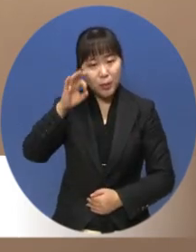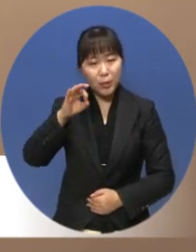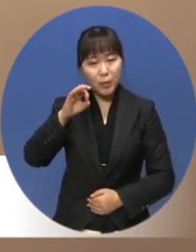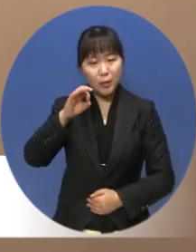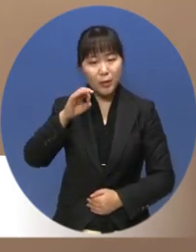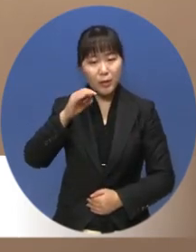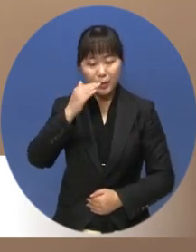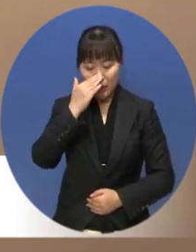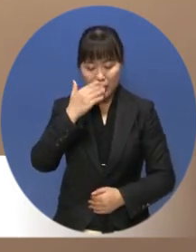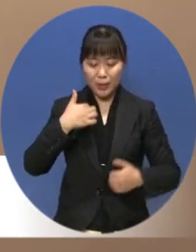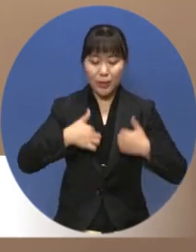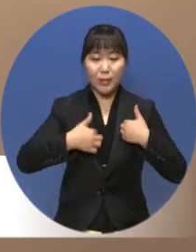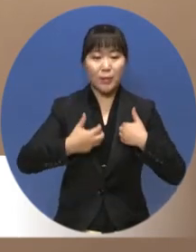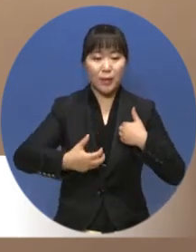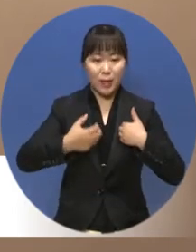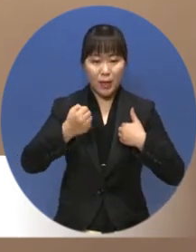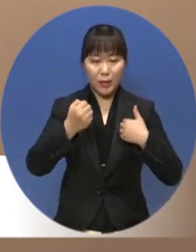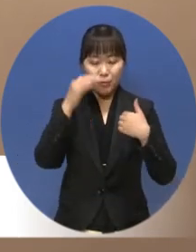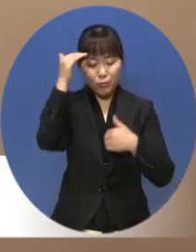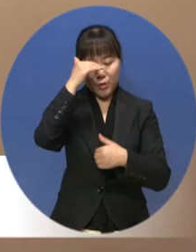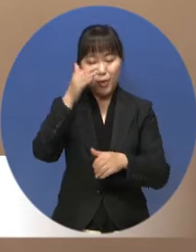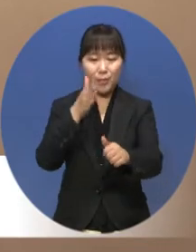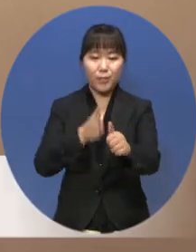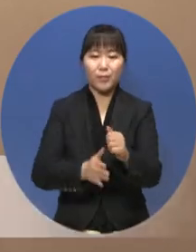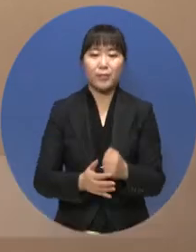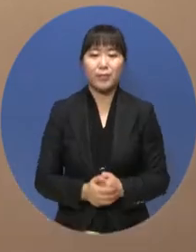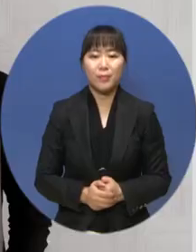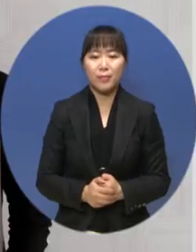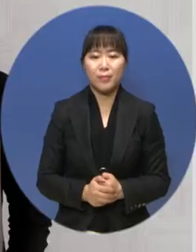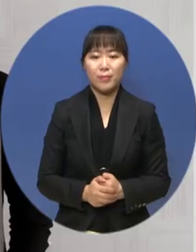선한 즐거움이 되는 전시가 되길 바랍니다.